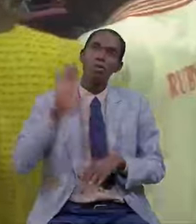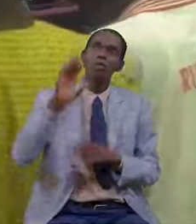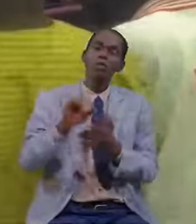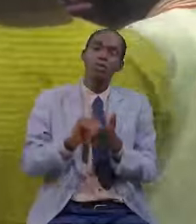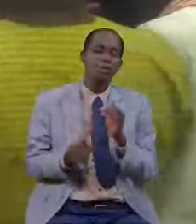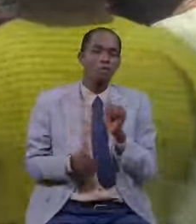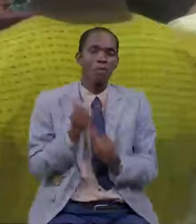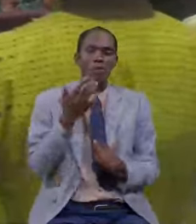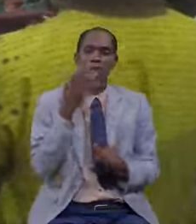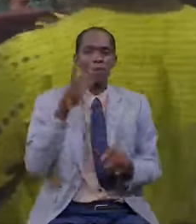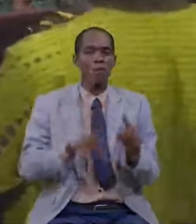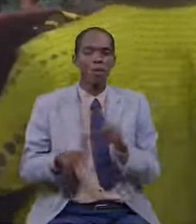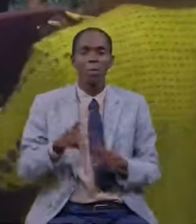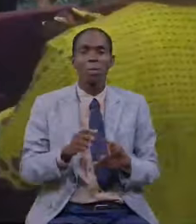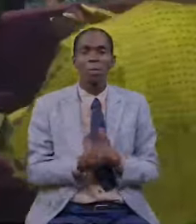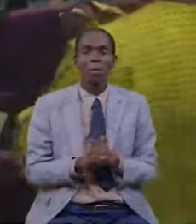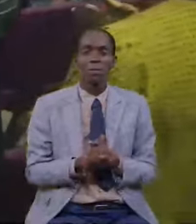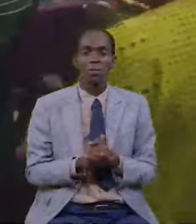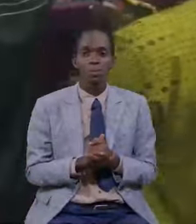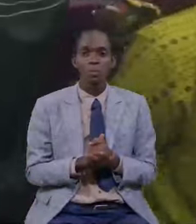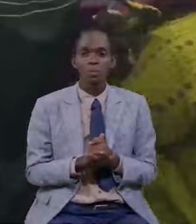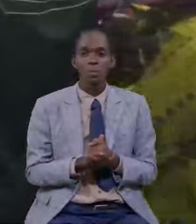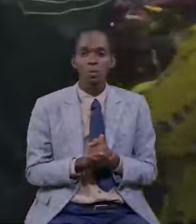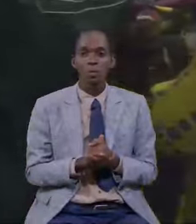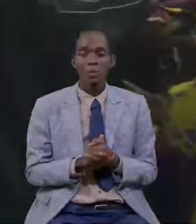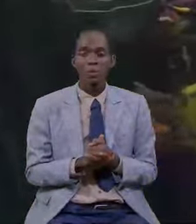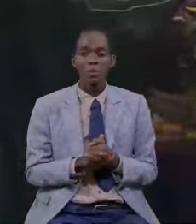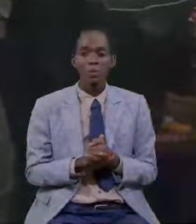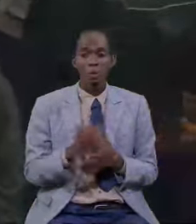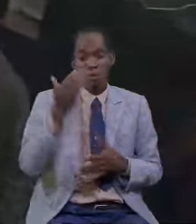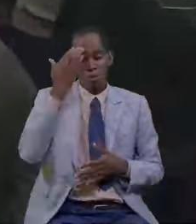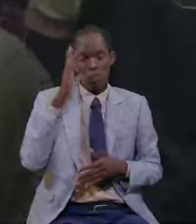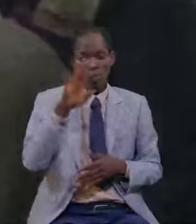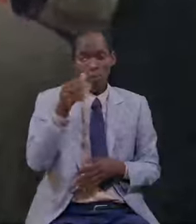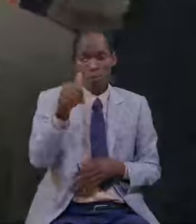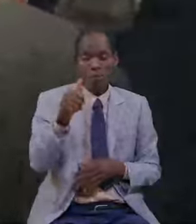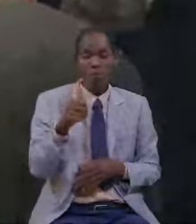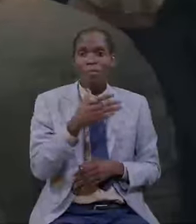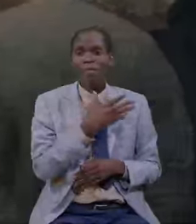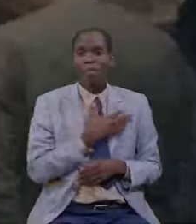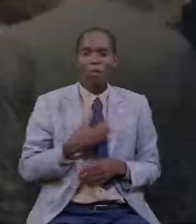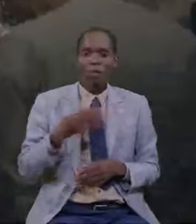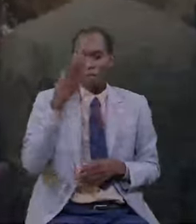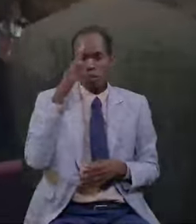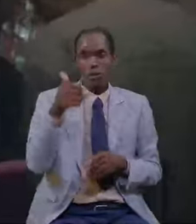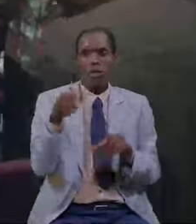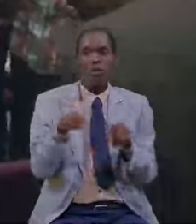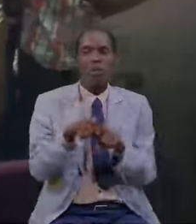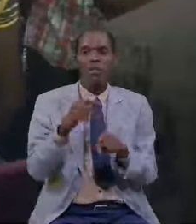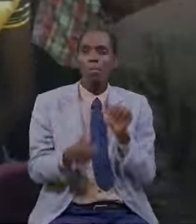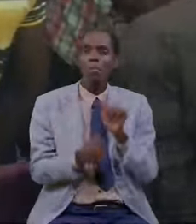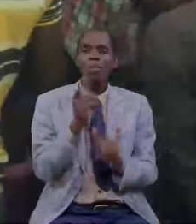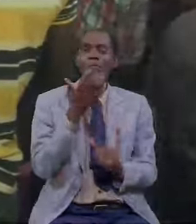faveur à son favori. Il faut vous reconnaître comme étant le favori de Dieu ce